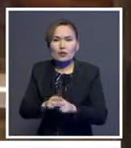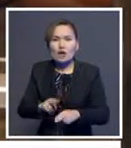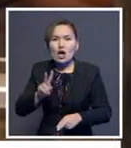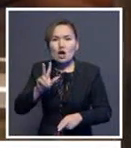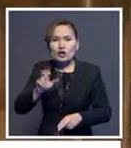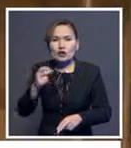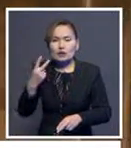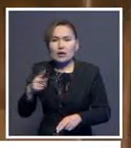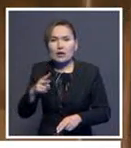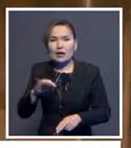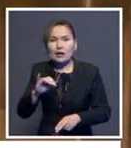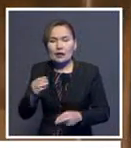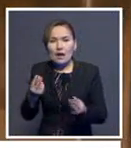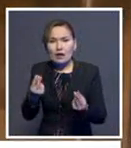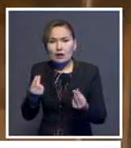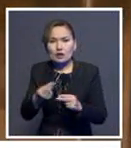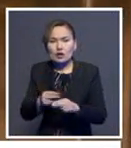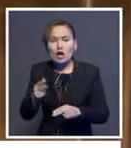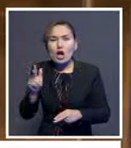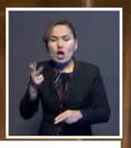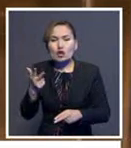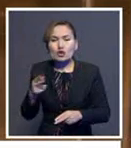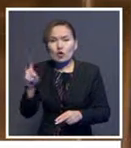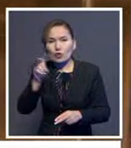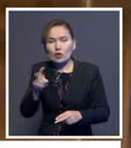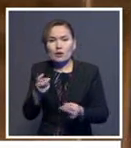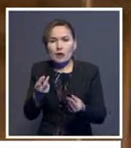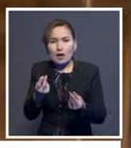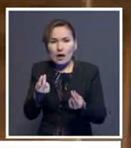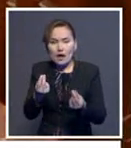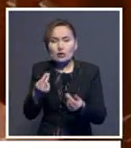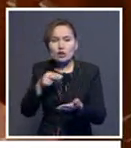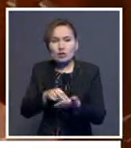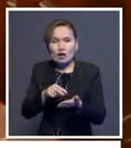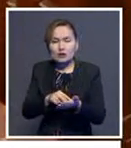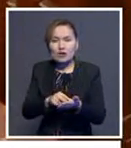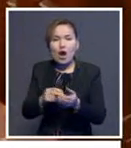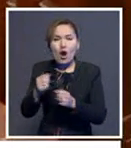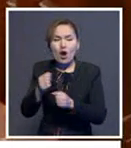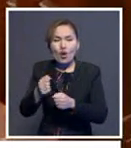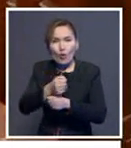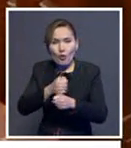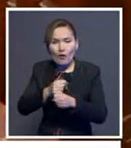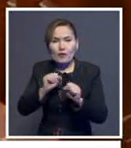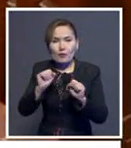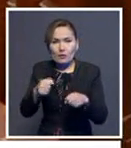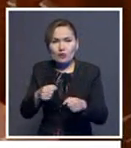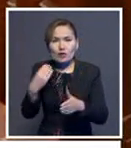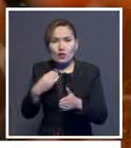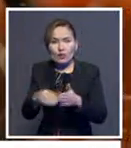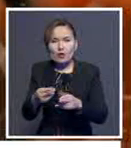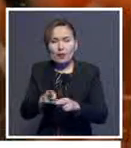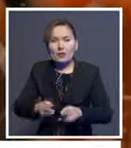320 йен немесе 3 доллар тұратын кофені сатып алады. Ал Савиер есімді робот бірден 5 шашке